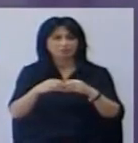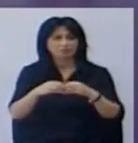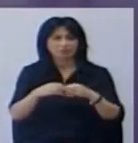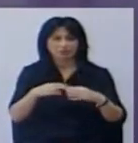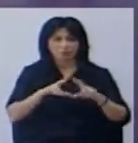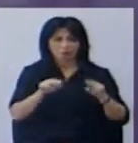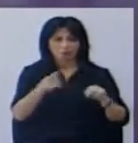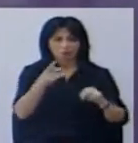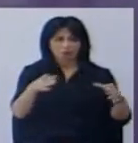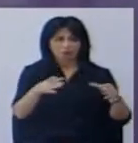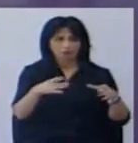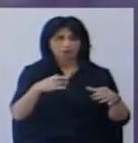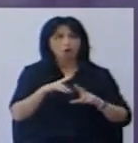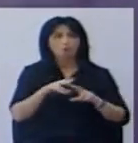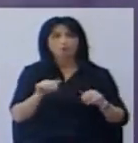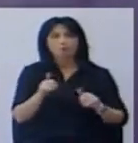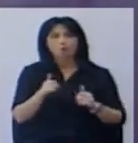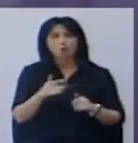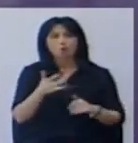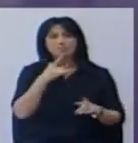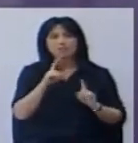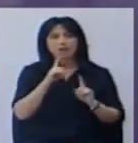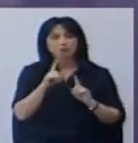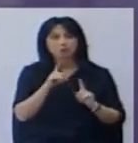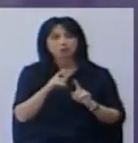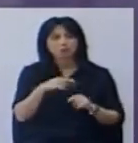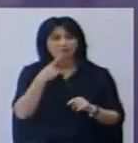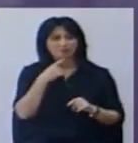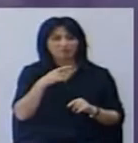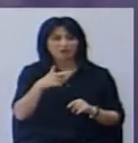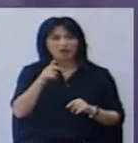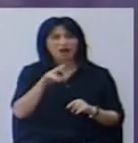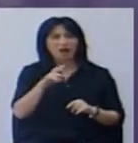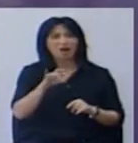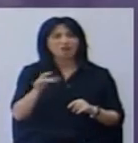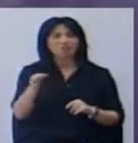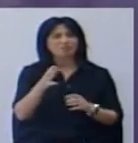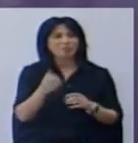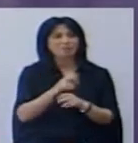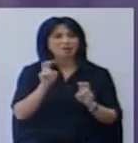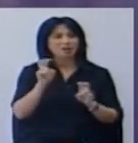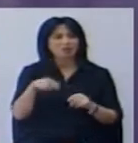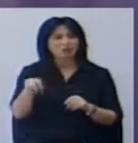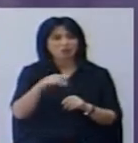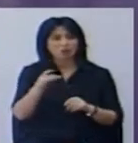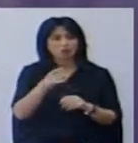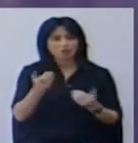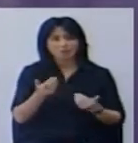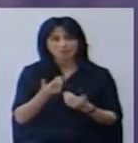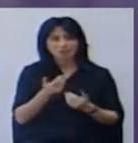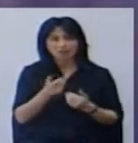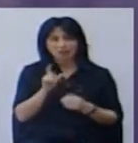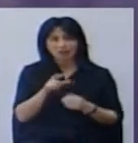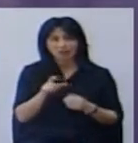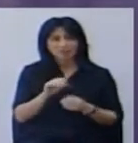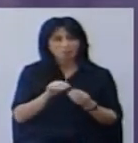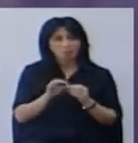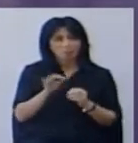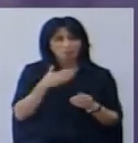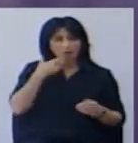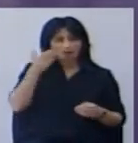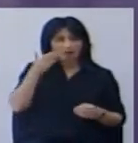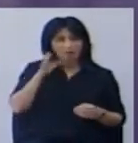და ახლა უპირდები ჩემს ამორჩევოს, როგორც საკრებულოს ხდომაზე ვიძახდი გამარჯვების ოლქს და გამარჯვების ოლქში მაცხოვრებელი ადამიანების